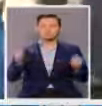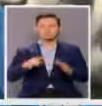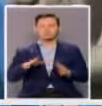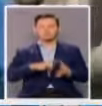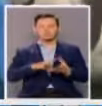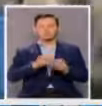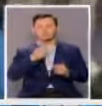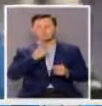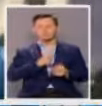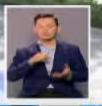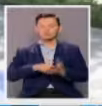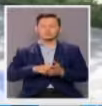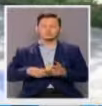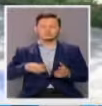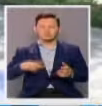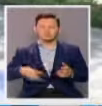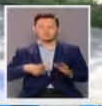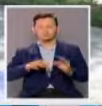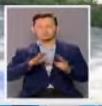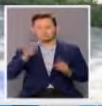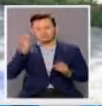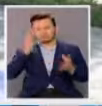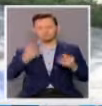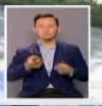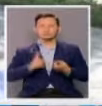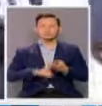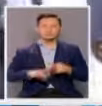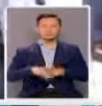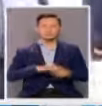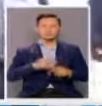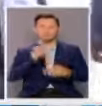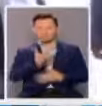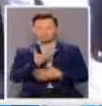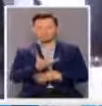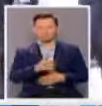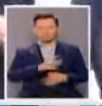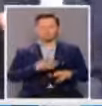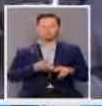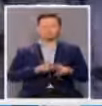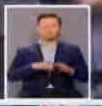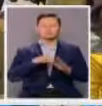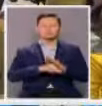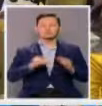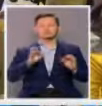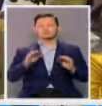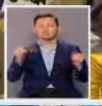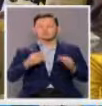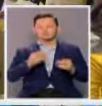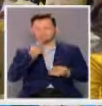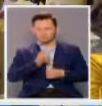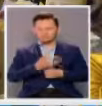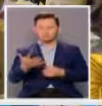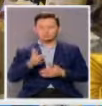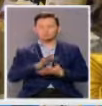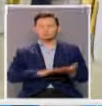қызметкерлері соғыста жанын қиған боздақтарды еске алып, азалана мәңгілік алауына гүл шоқтарын қойды. Кейін салтанатты шара мерекелік дастархан